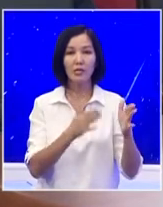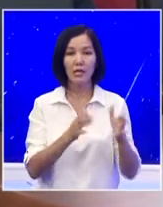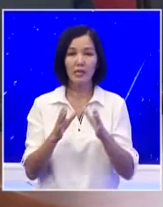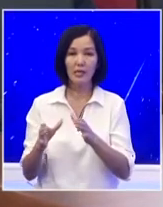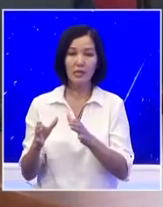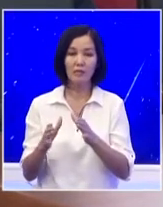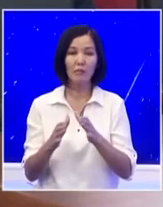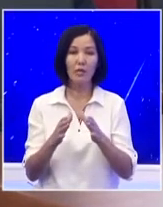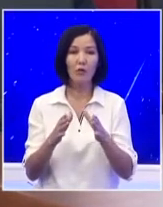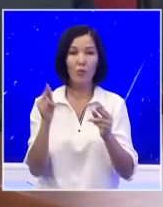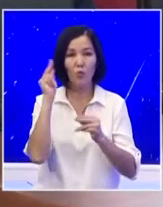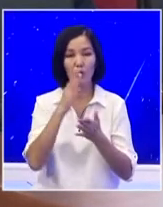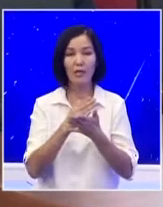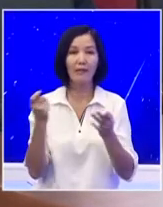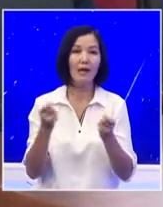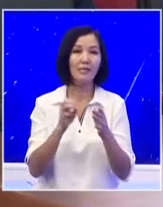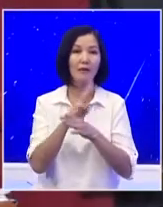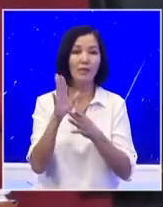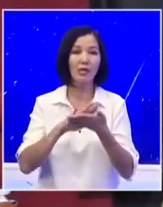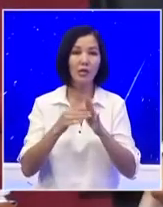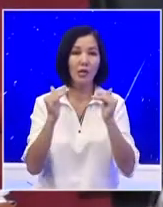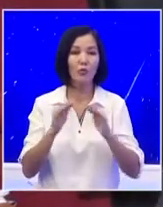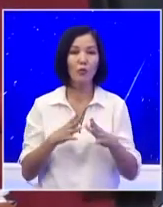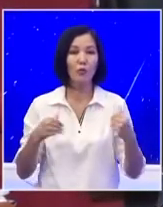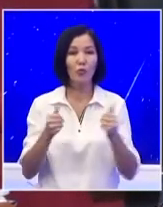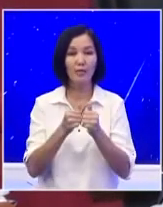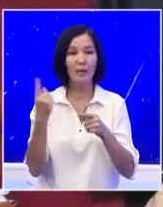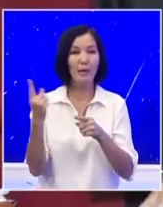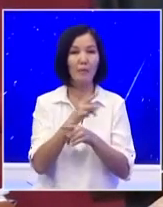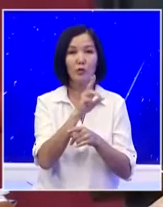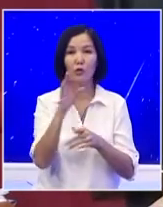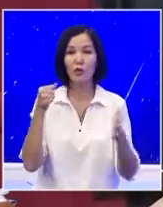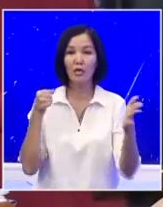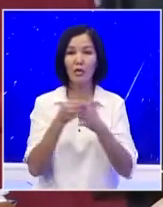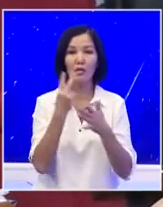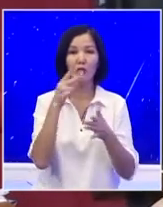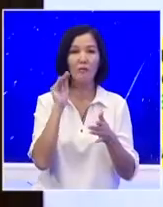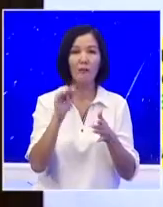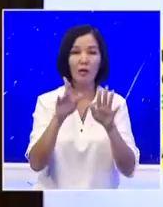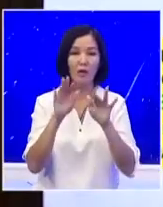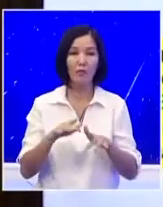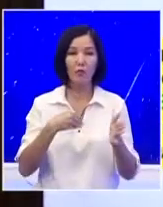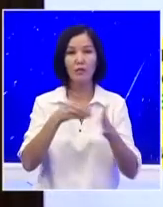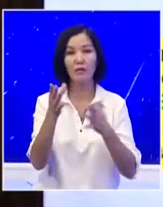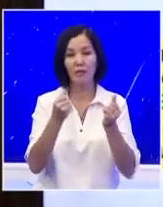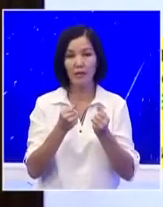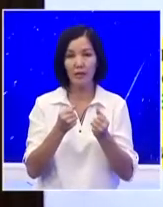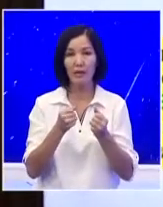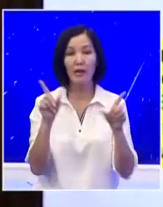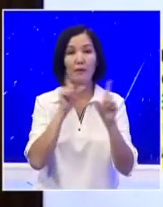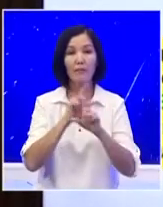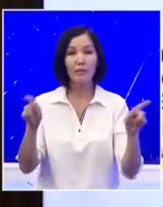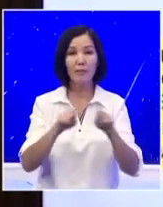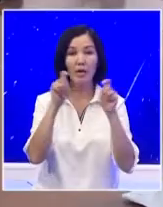алады. Аз қамтылған көпбалалы жағдайы төмен отбасылар үшін 1 қыркүйекке дейін 20 мың компьютер сатып алынады. Мектептерде